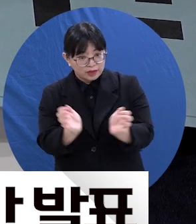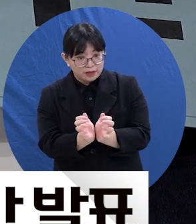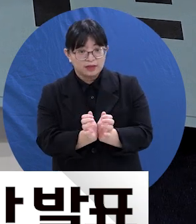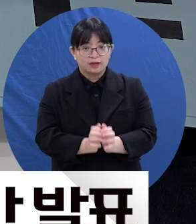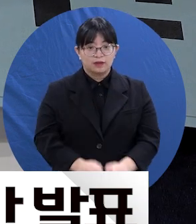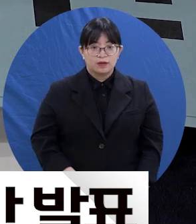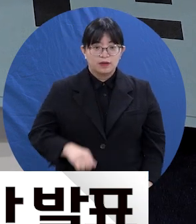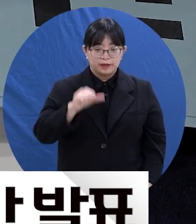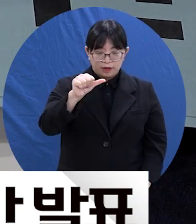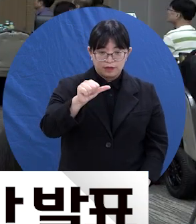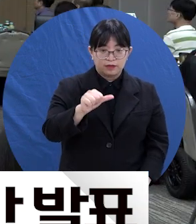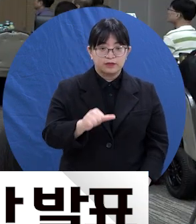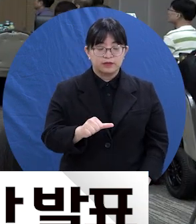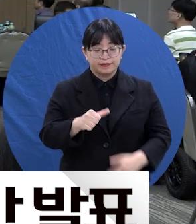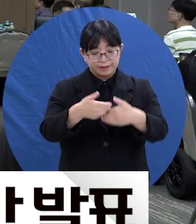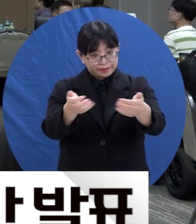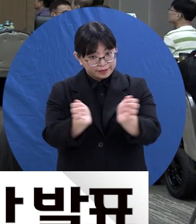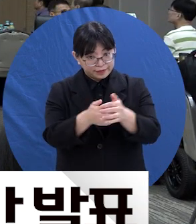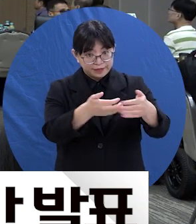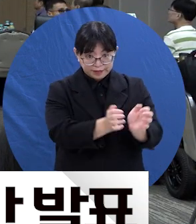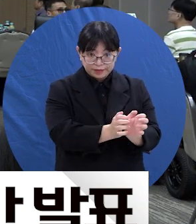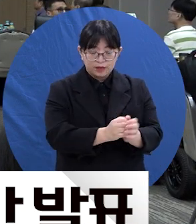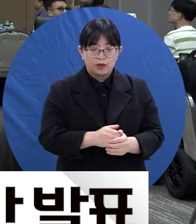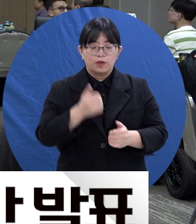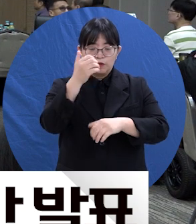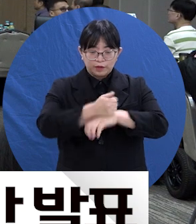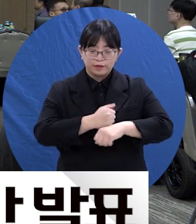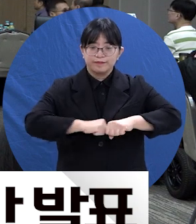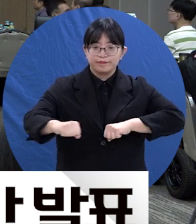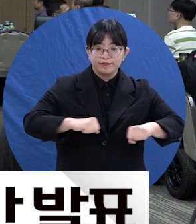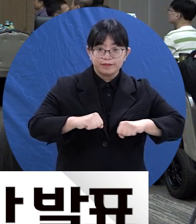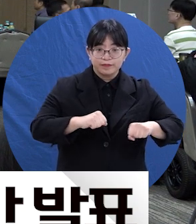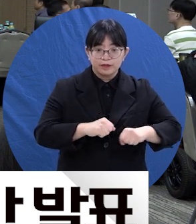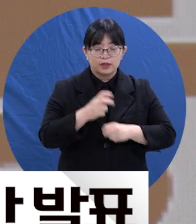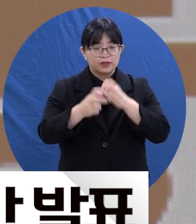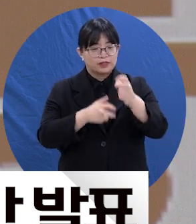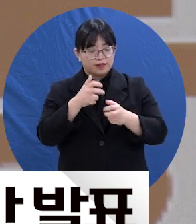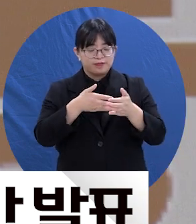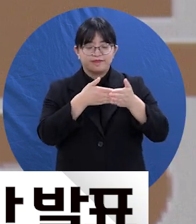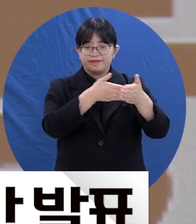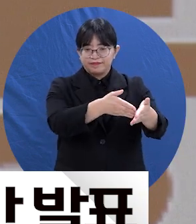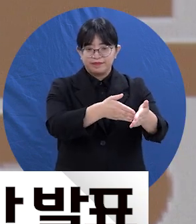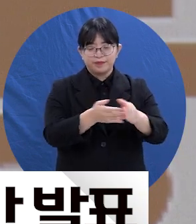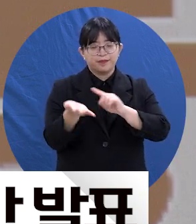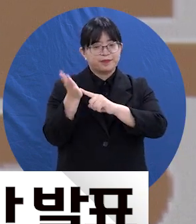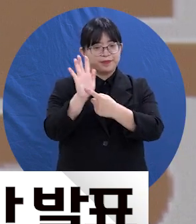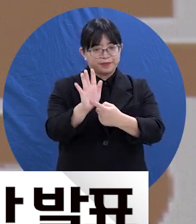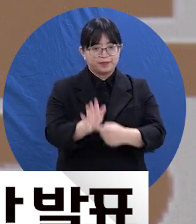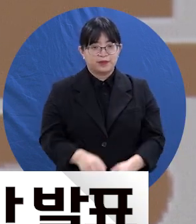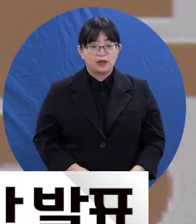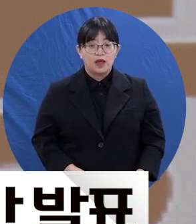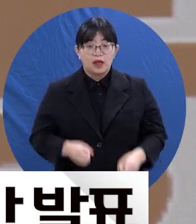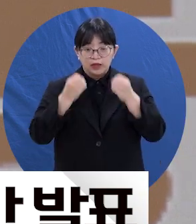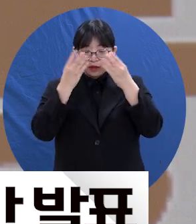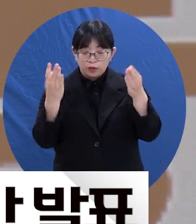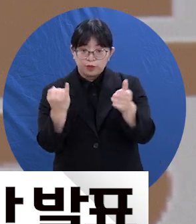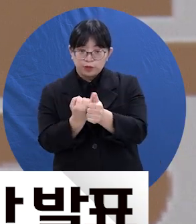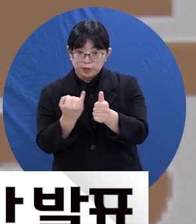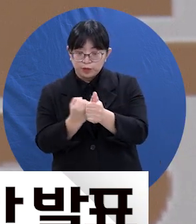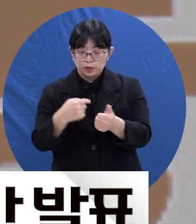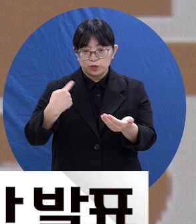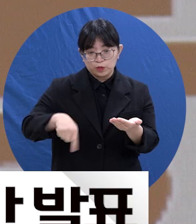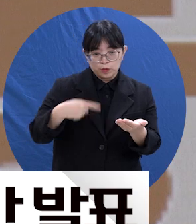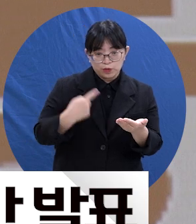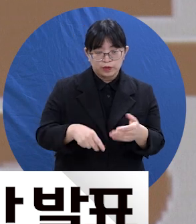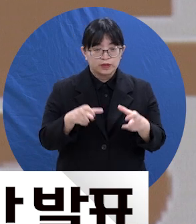장애인팀, 청년팀, 안전도시팀 등 5개 팀이 활동 결과와 사업 제안을 발표했습니다. 주요